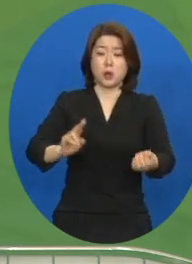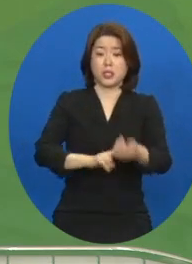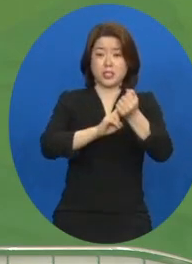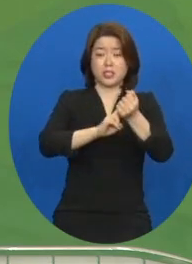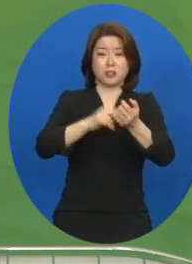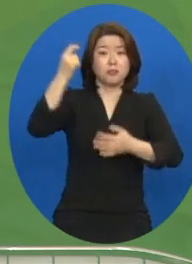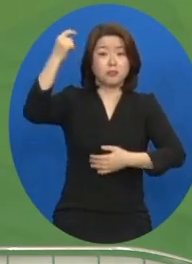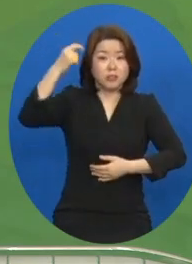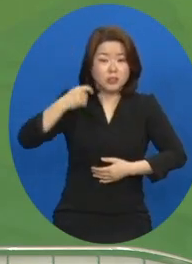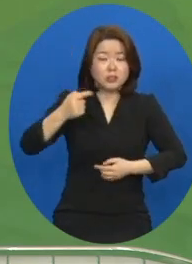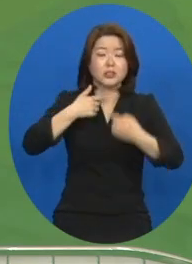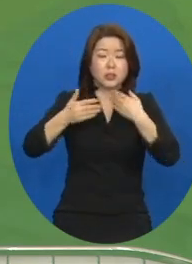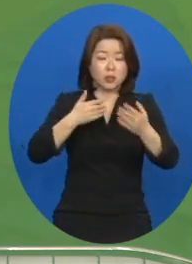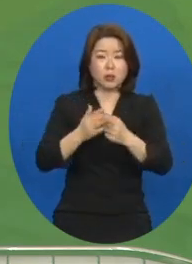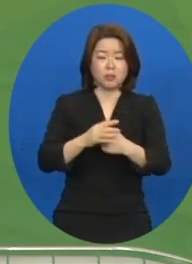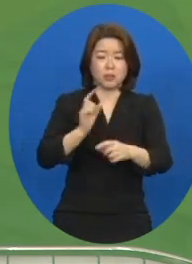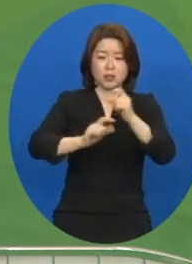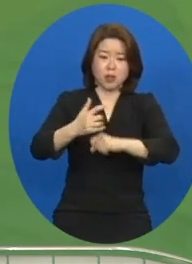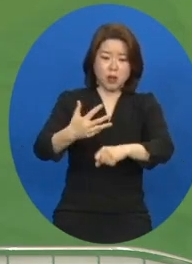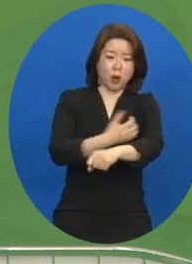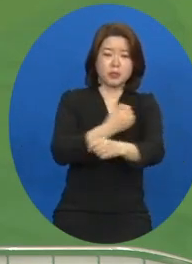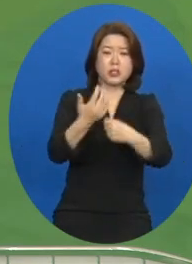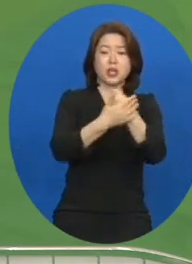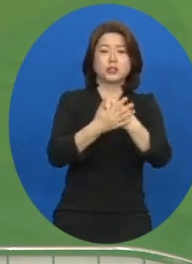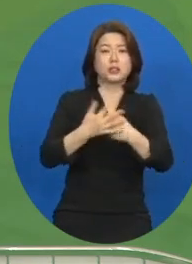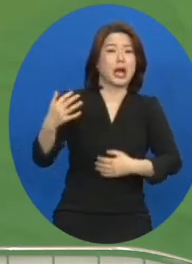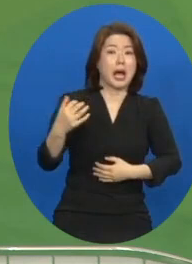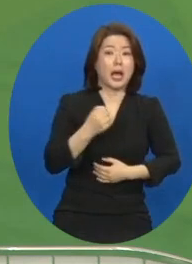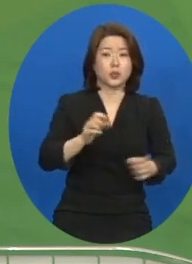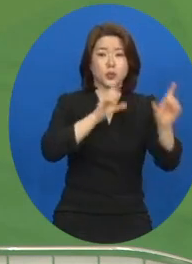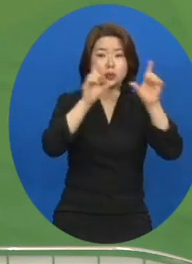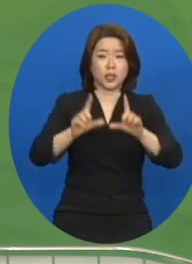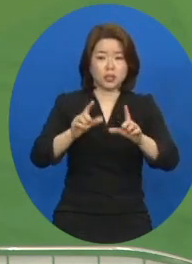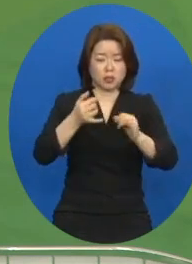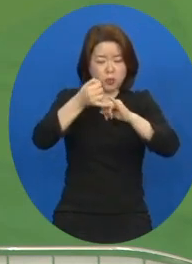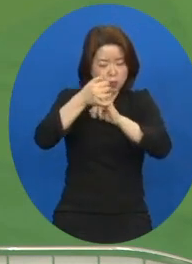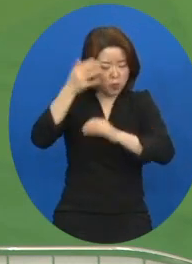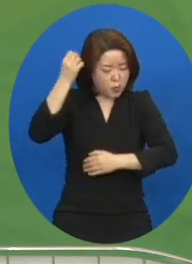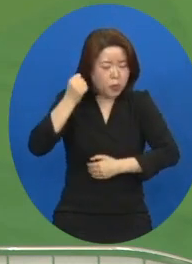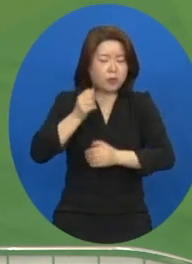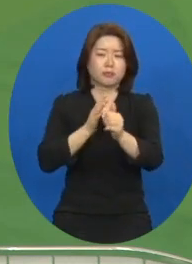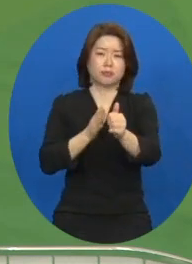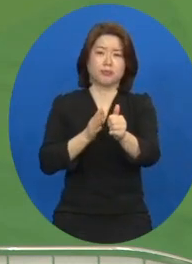보고 있고 더 엄청난 은혜를 받고 사는 것을 아셔야 돼요.